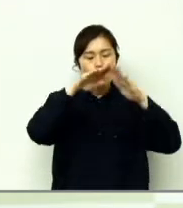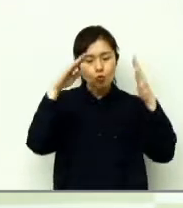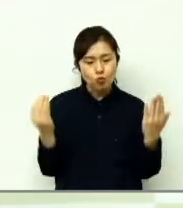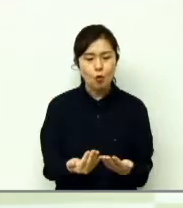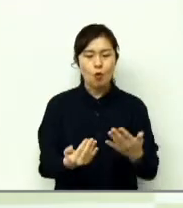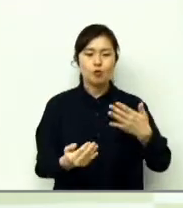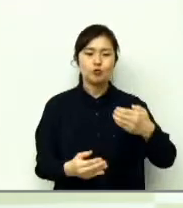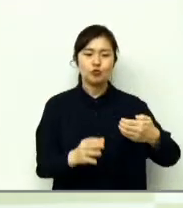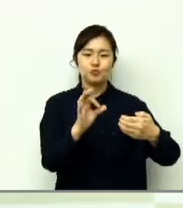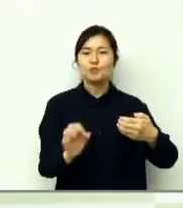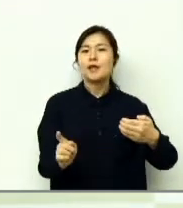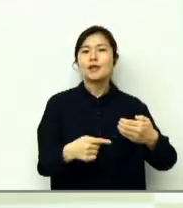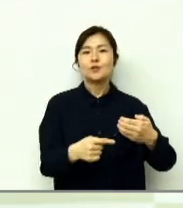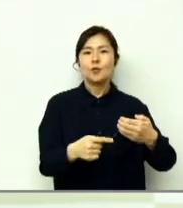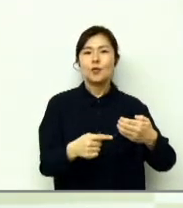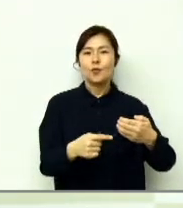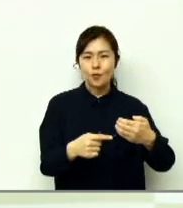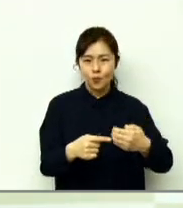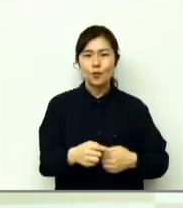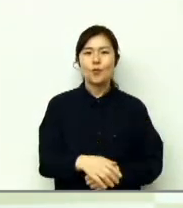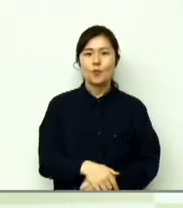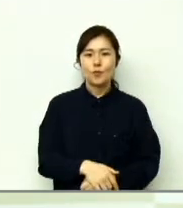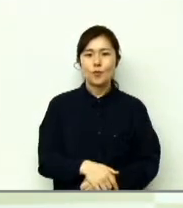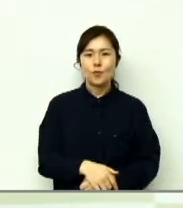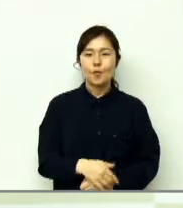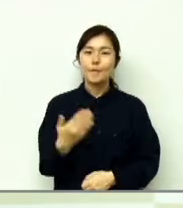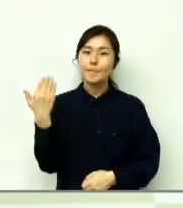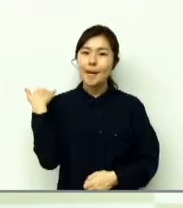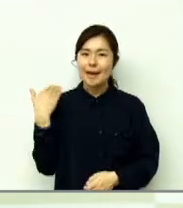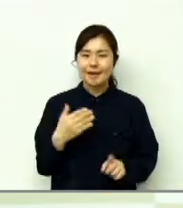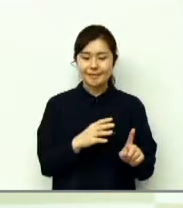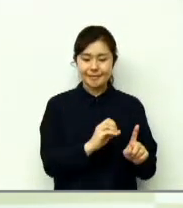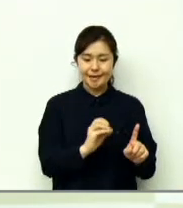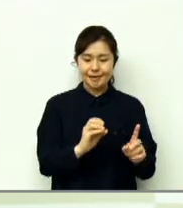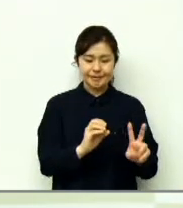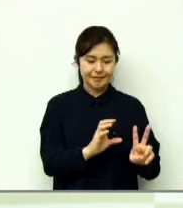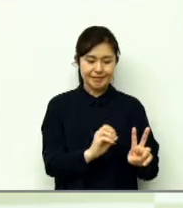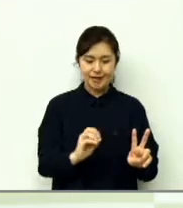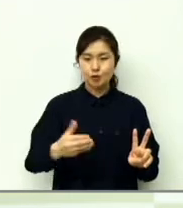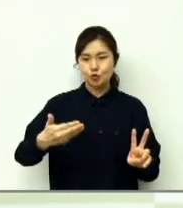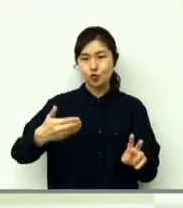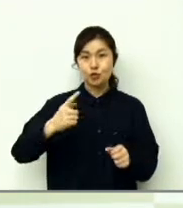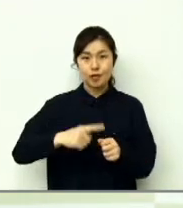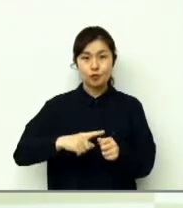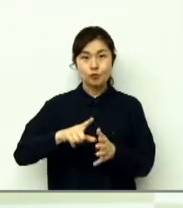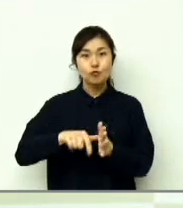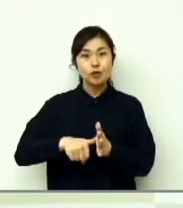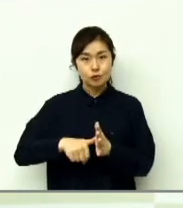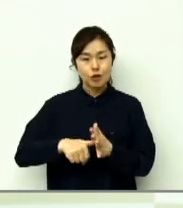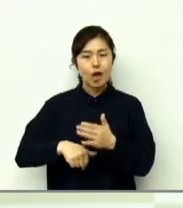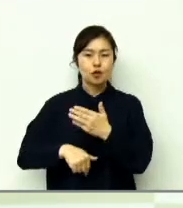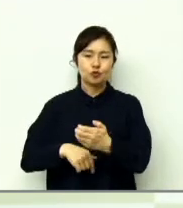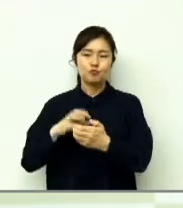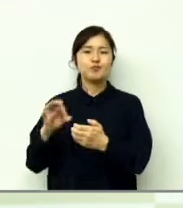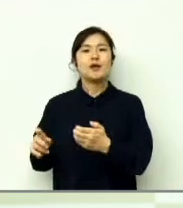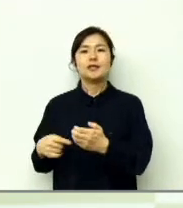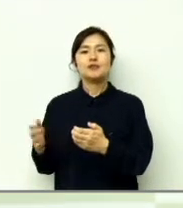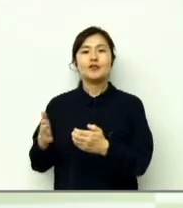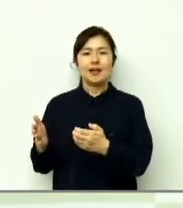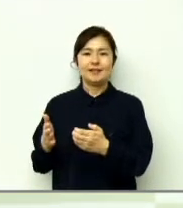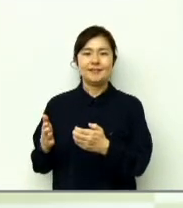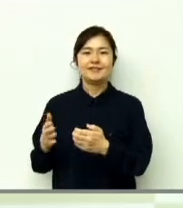ですね。これは2009の時には138の事業があって、約9割を達成できました。2013の時